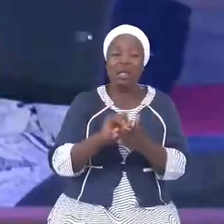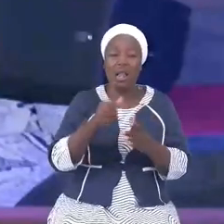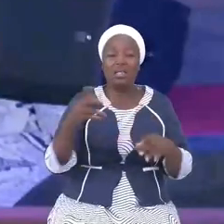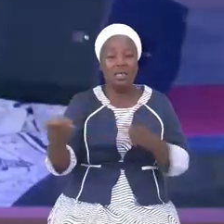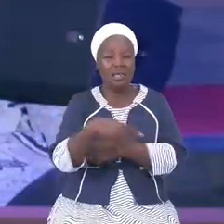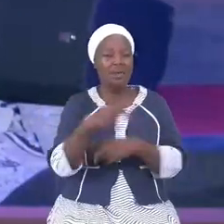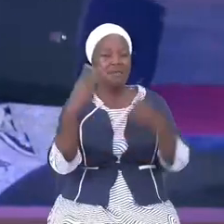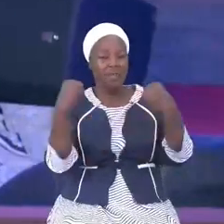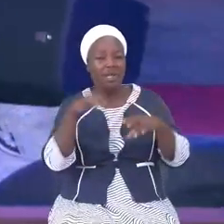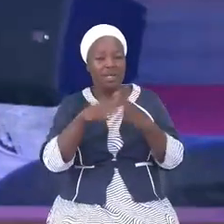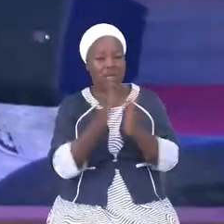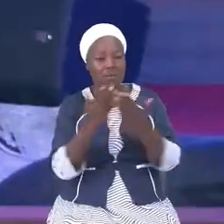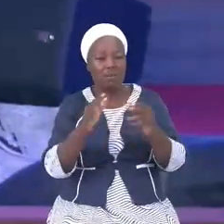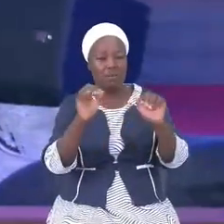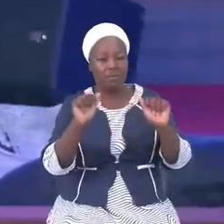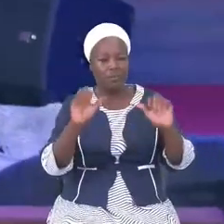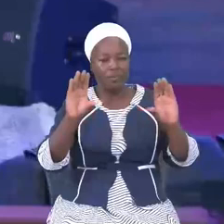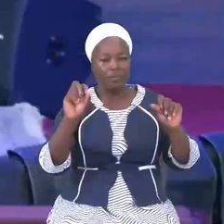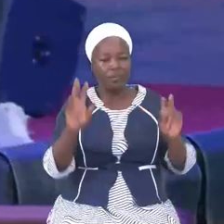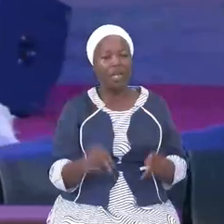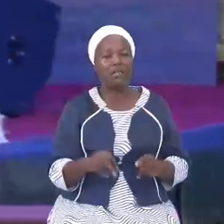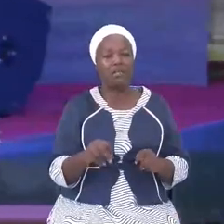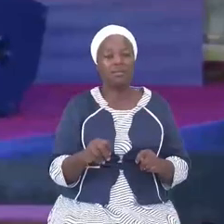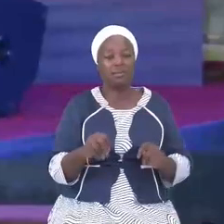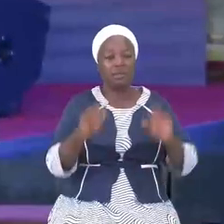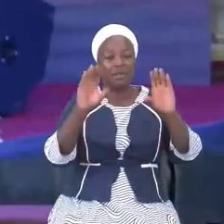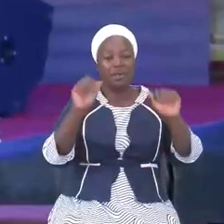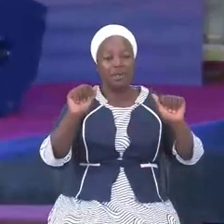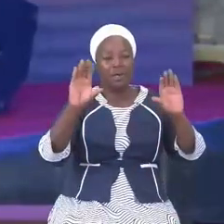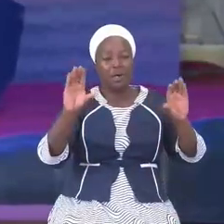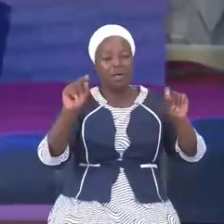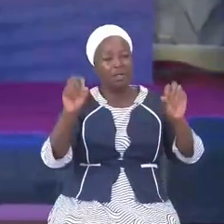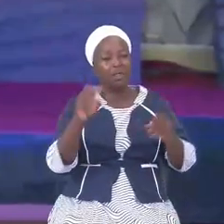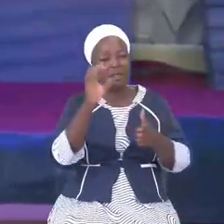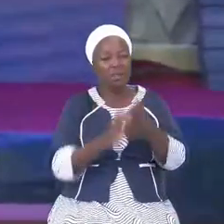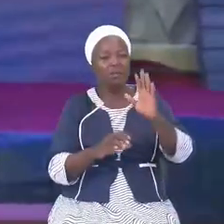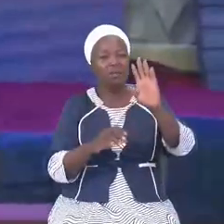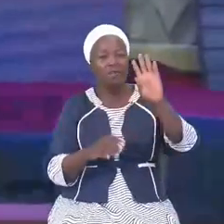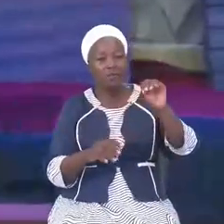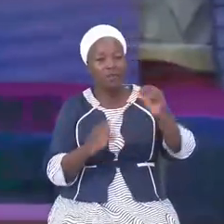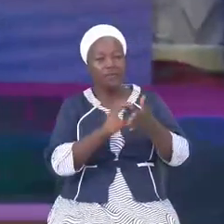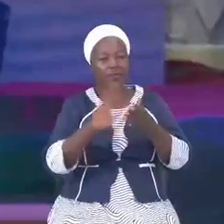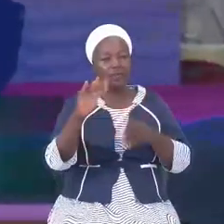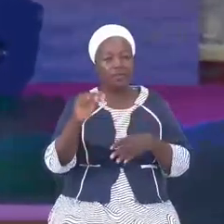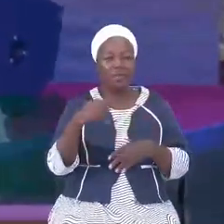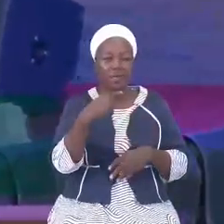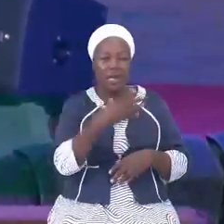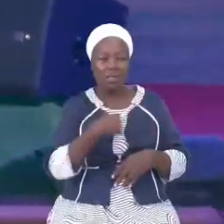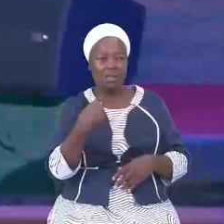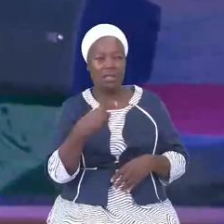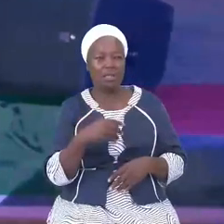en Actes des Apôtres 14, verset 15. Actes 14, 15.